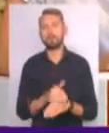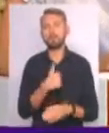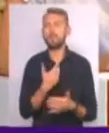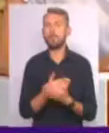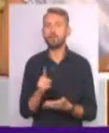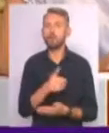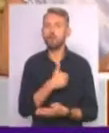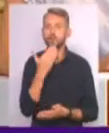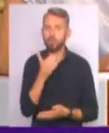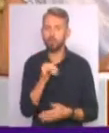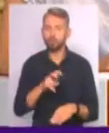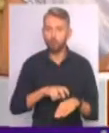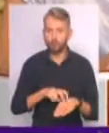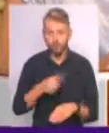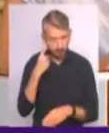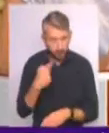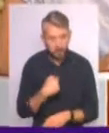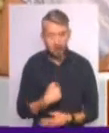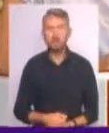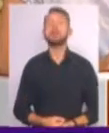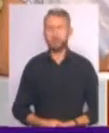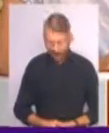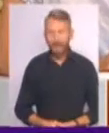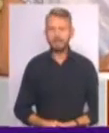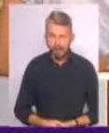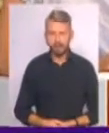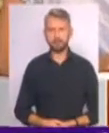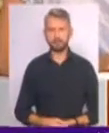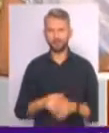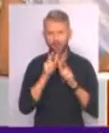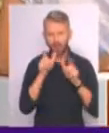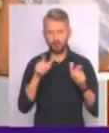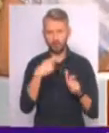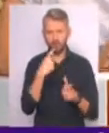хочу спросити у доктора. Слышно мене, да? Так, так, чути. Трошечки голосніше.